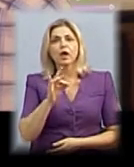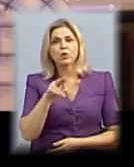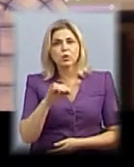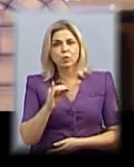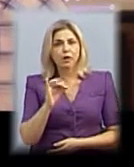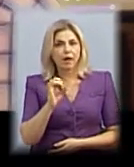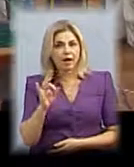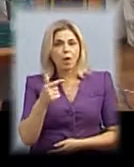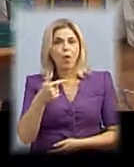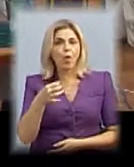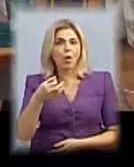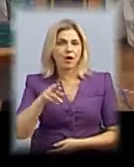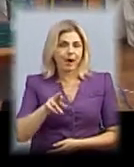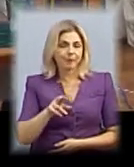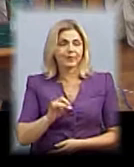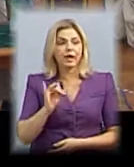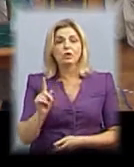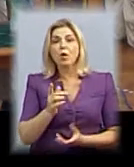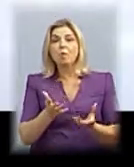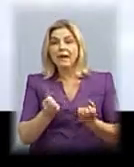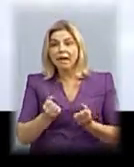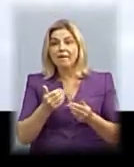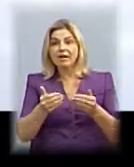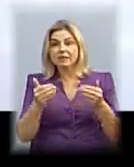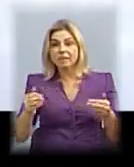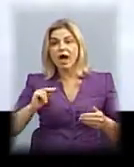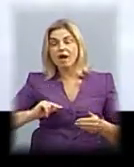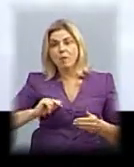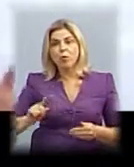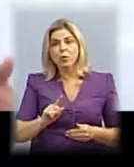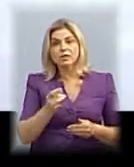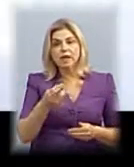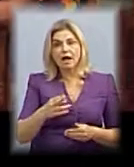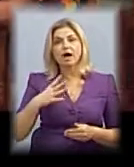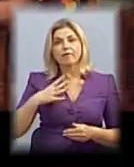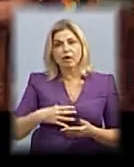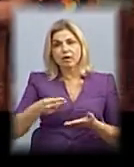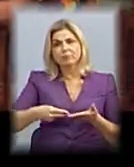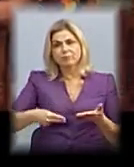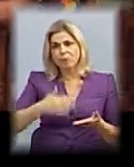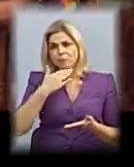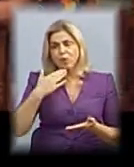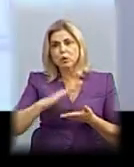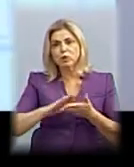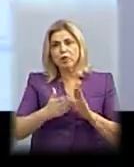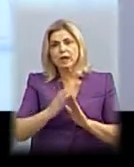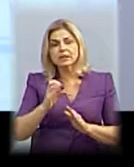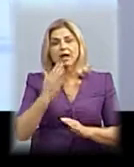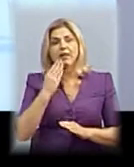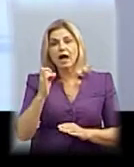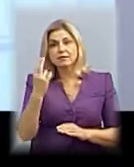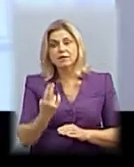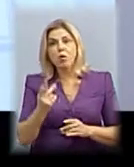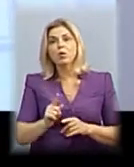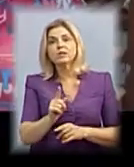і Гоя. Аби прийняти у себе виставку, співробітникам музею довелось підписати низку договорів з Національним музеєм Тараса